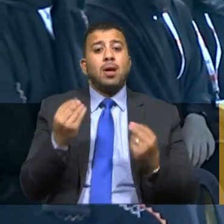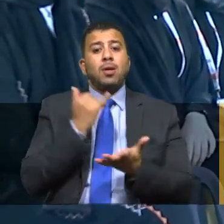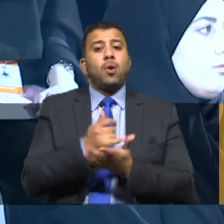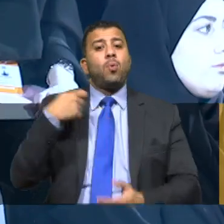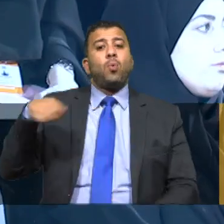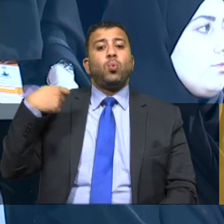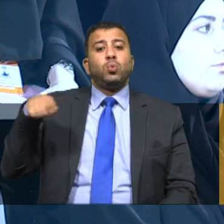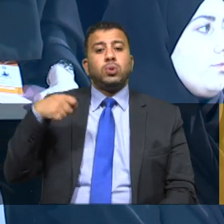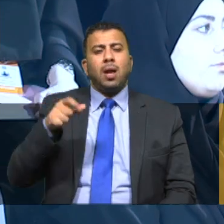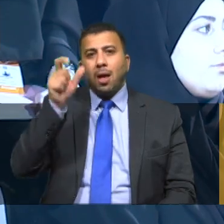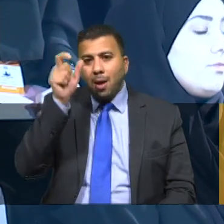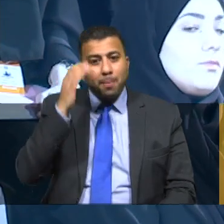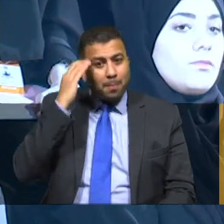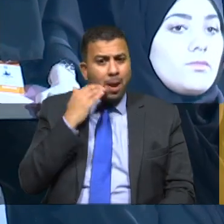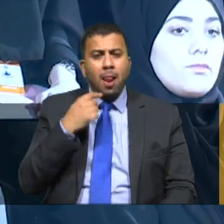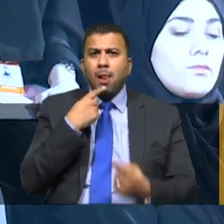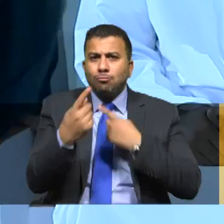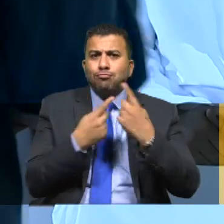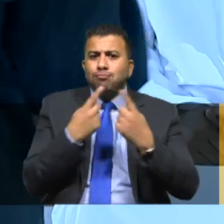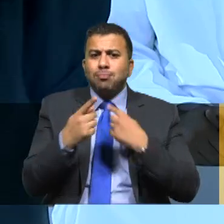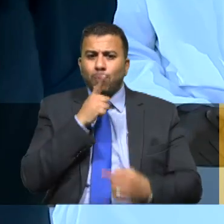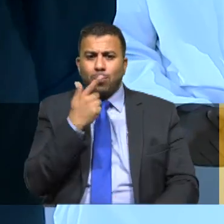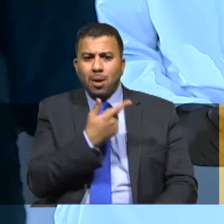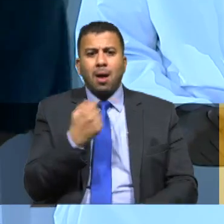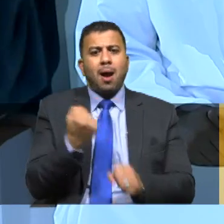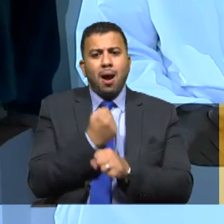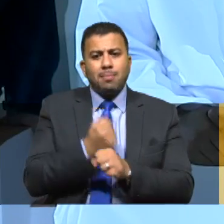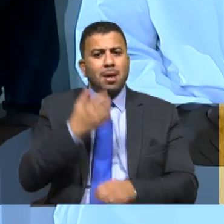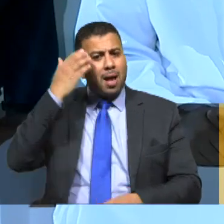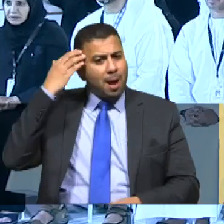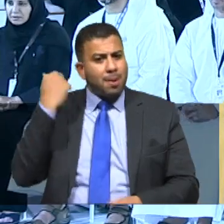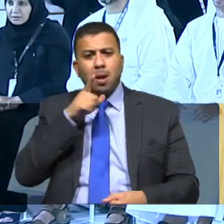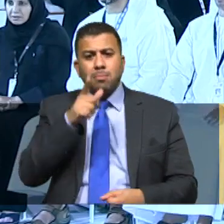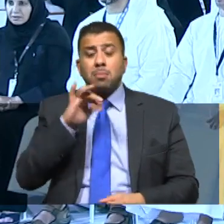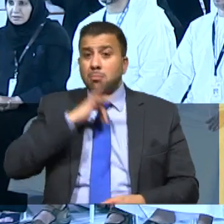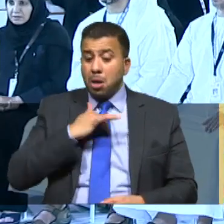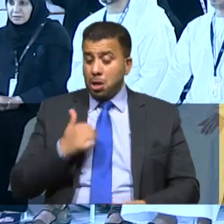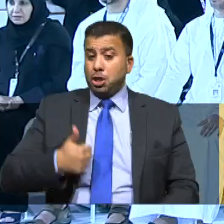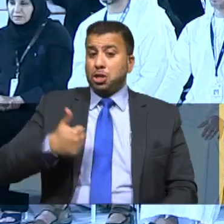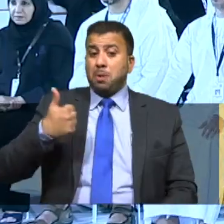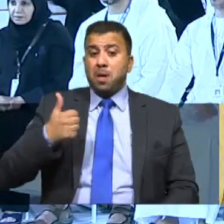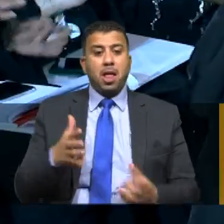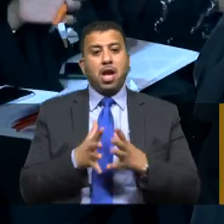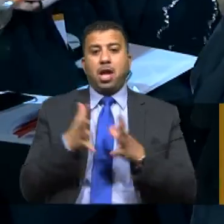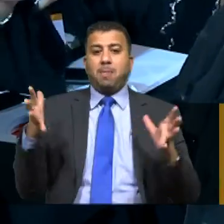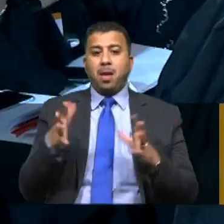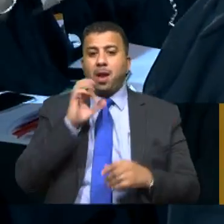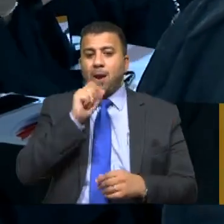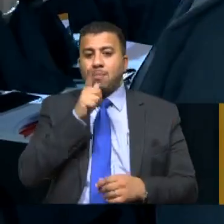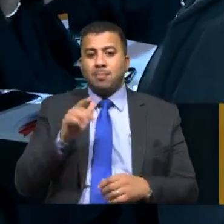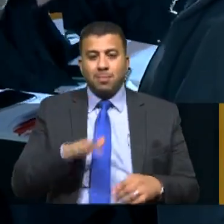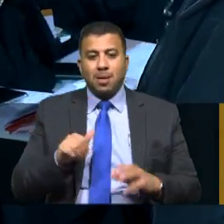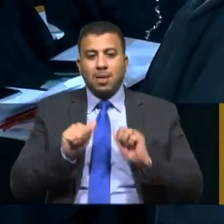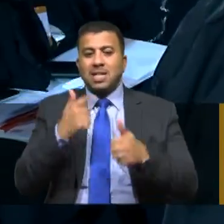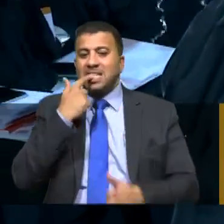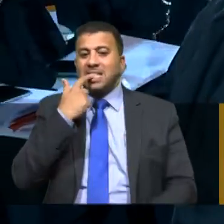الوزراء لخصت تجاربهم العلمية والعملية، تاركة تأثيرات إيجابية كبيرة على الحاضرين